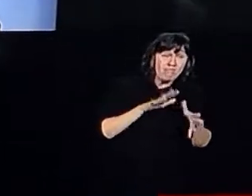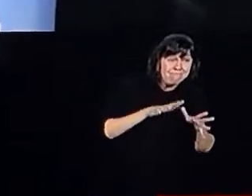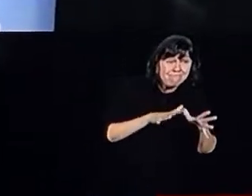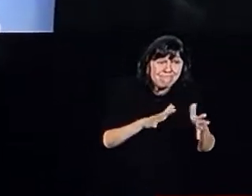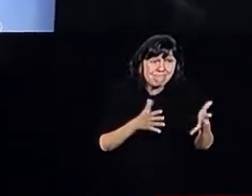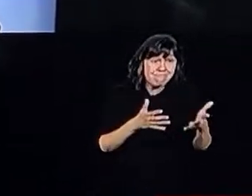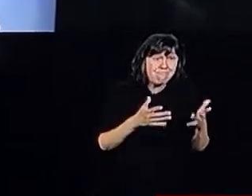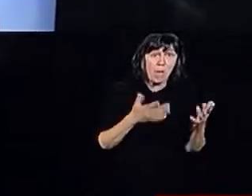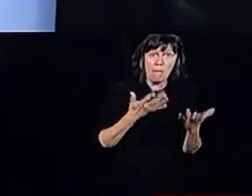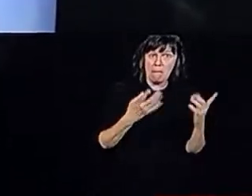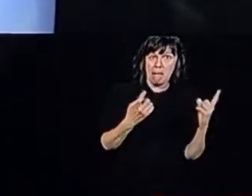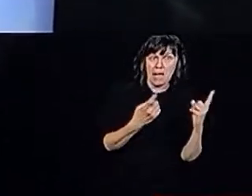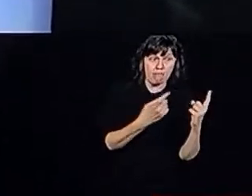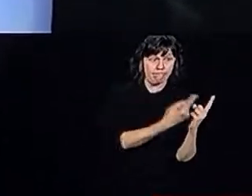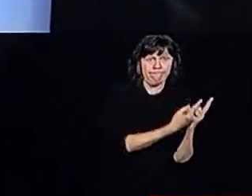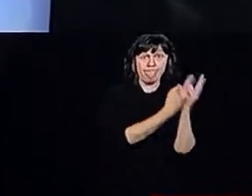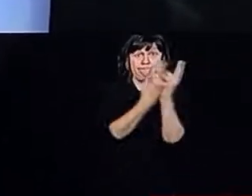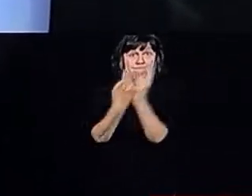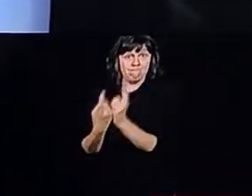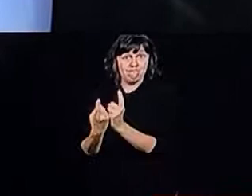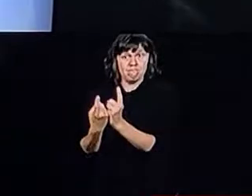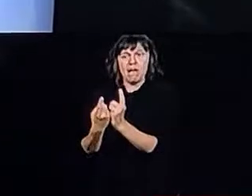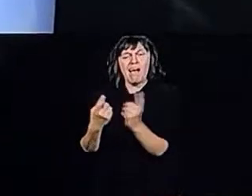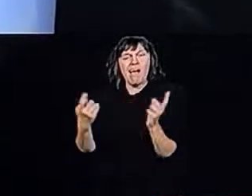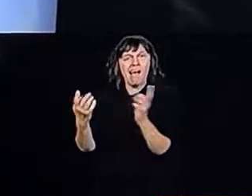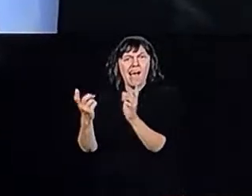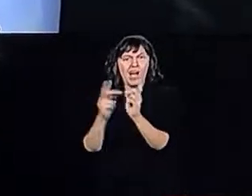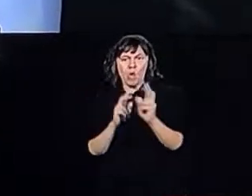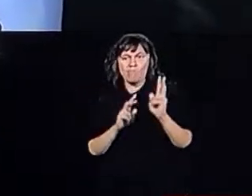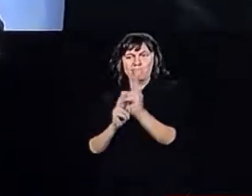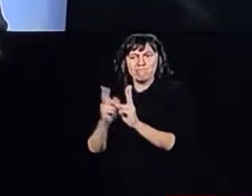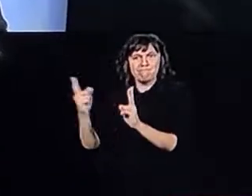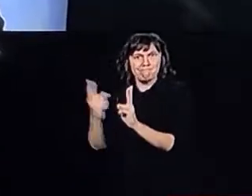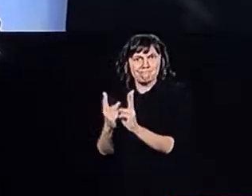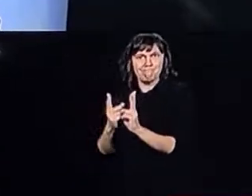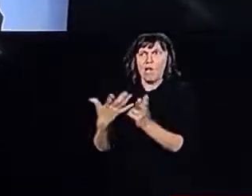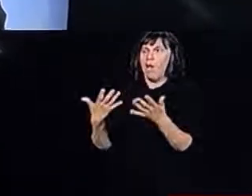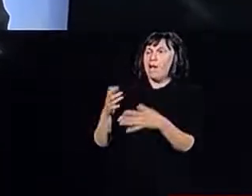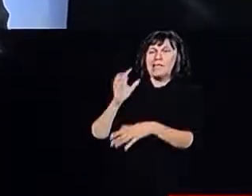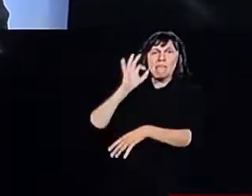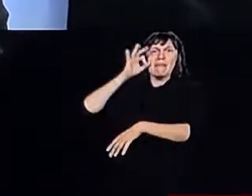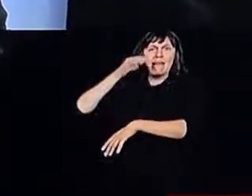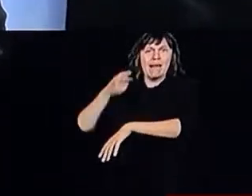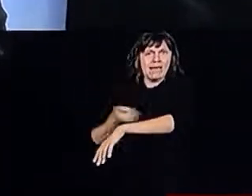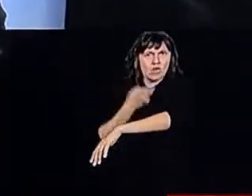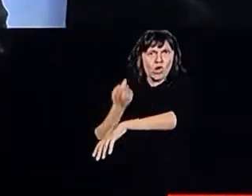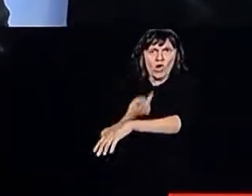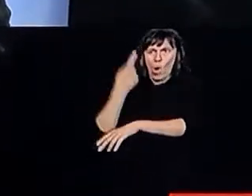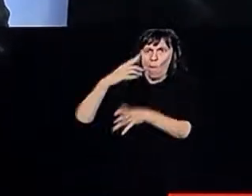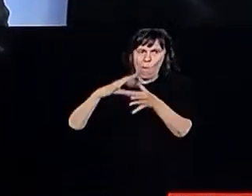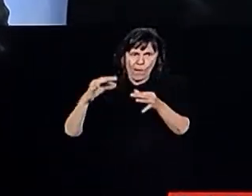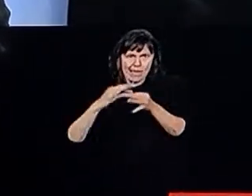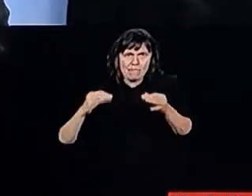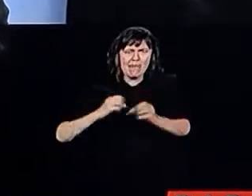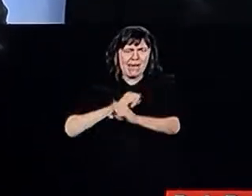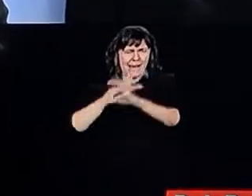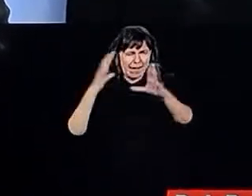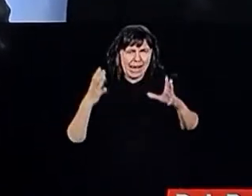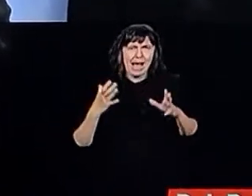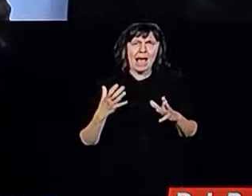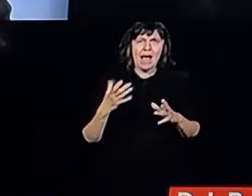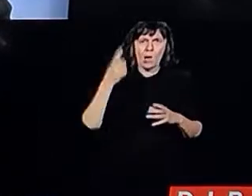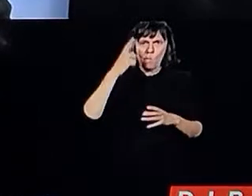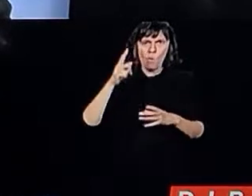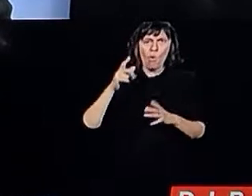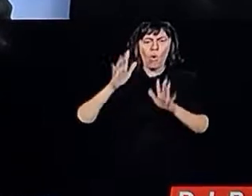médecin, un pharmacien, un expert et d'être capable de répondre à leurs questions, à